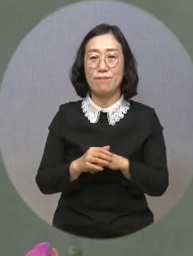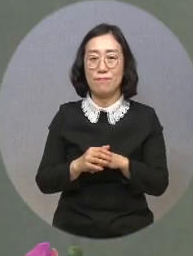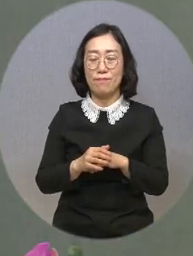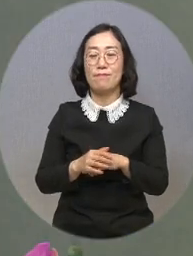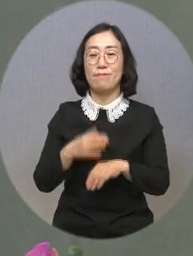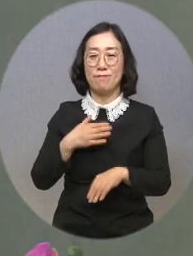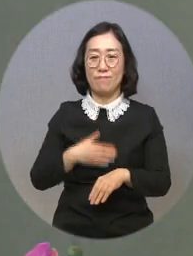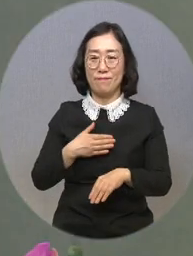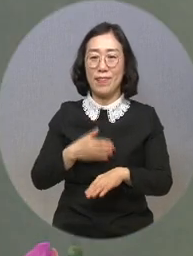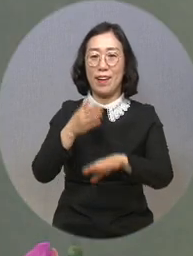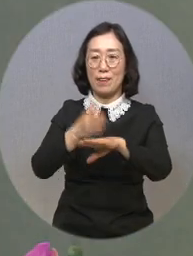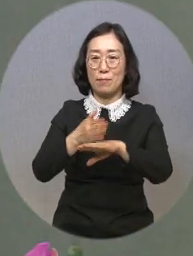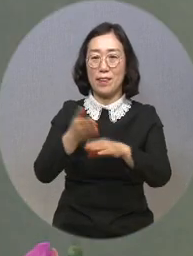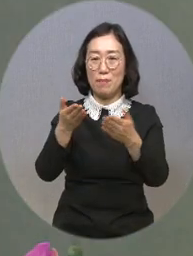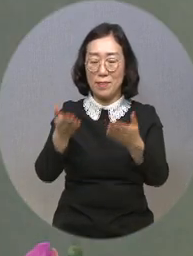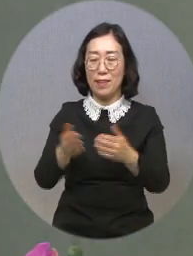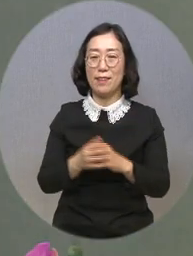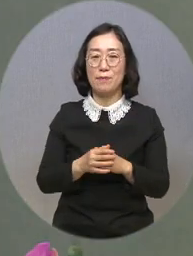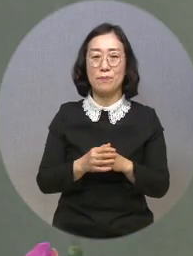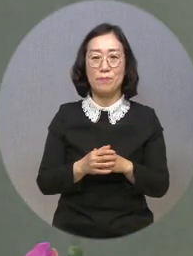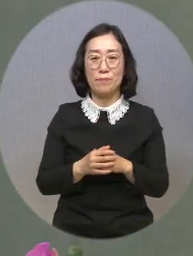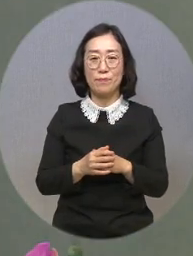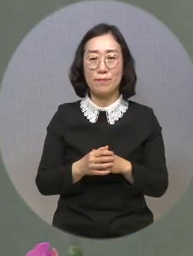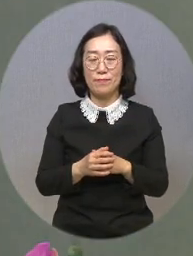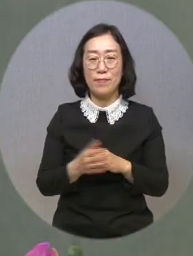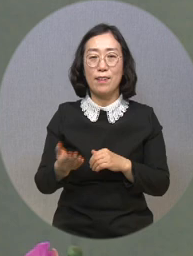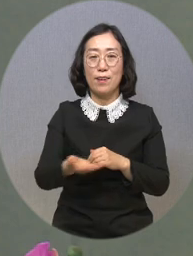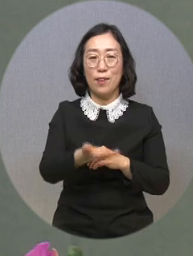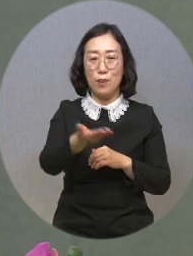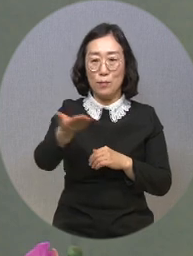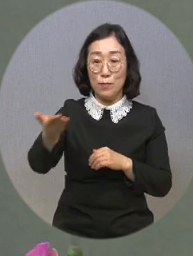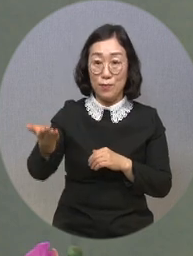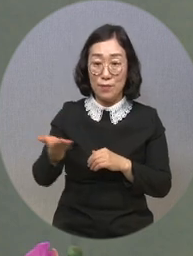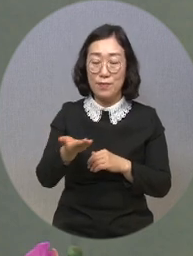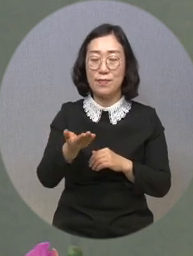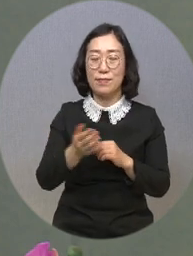네, 감사합니다. 시청자 여러분,